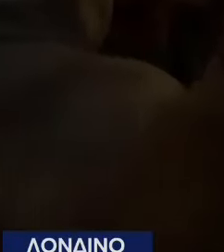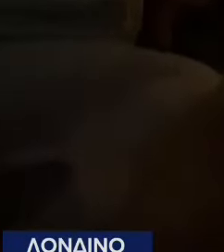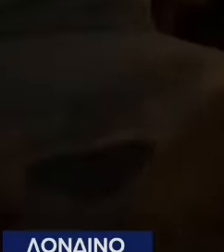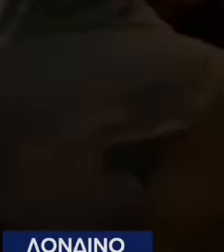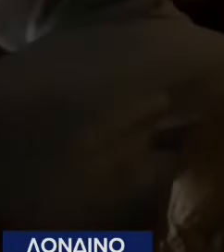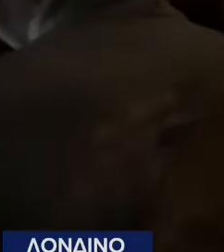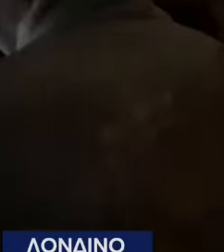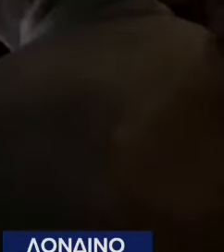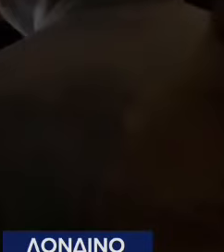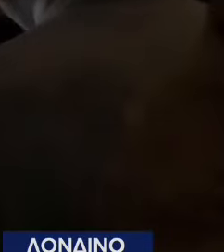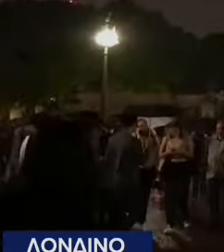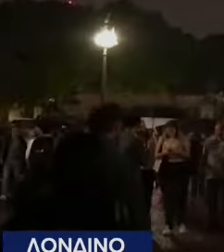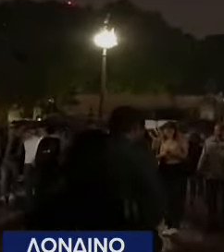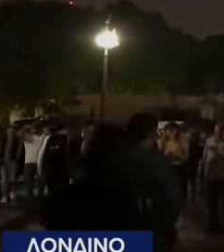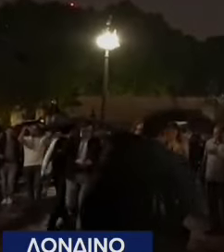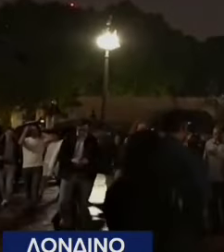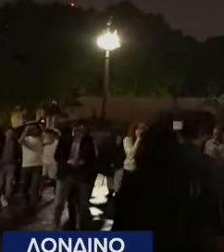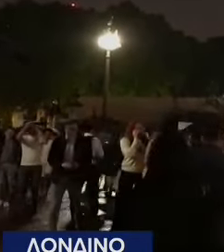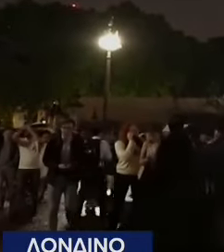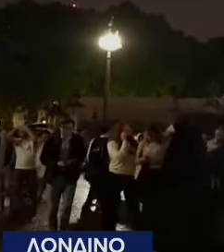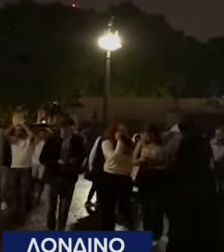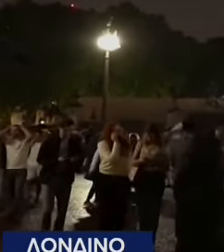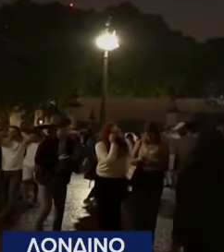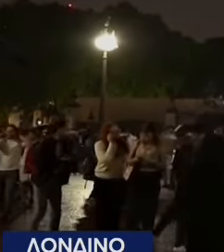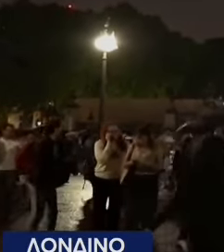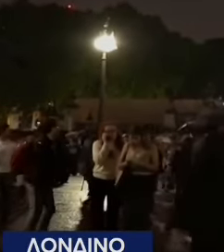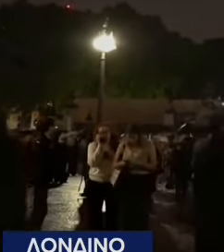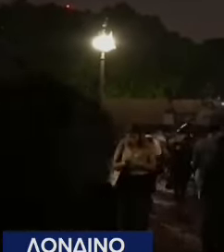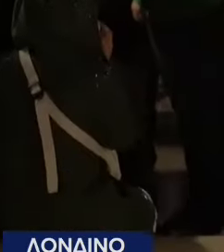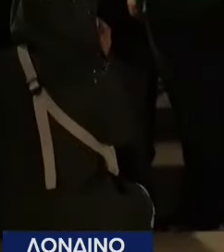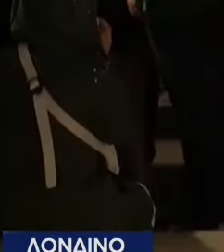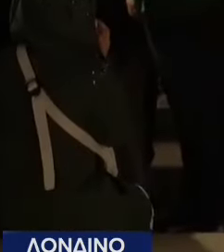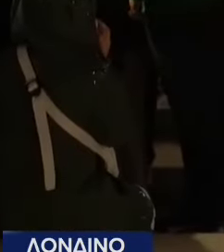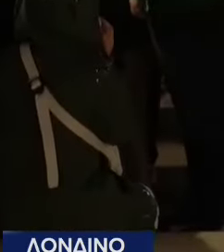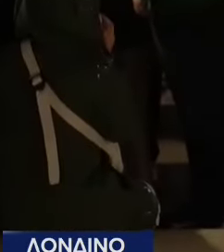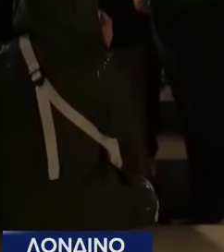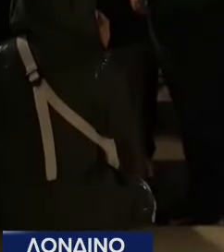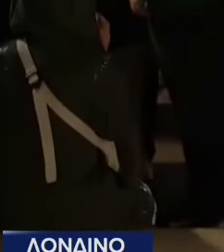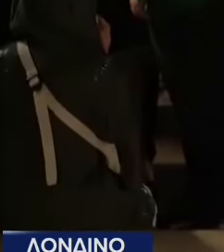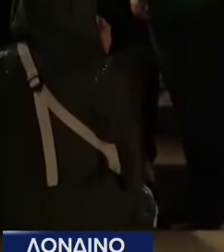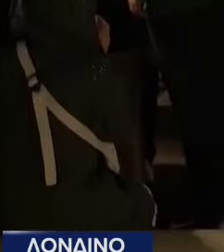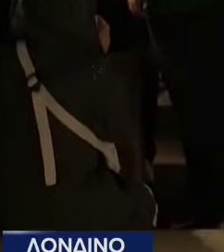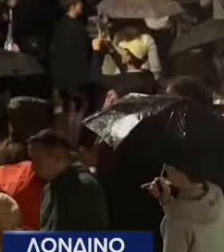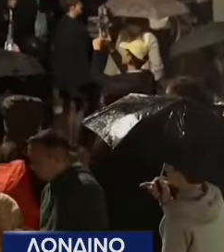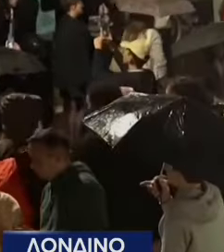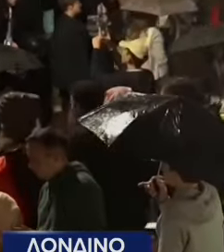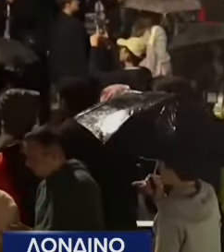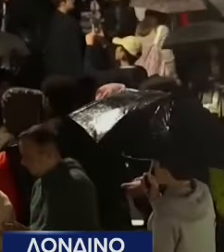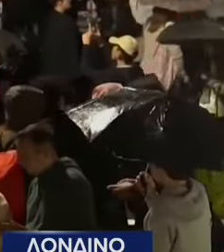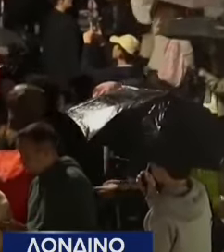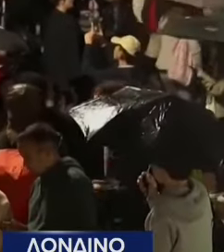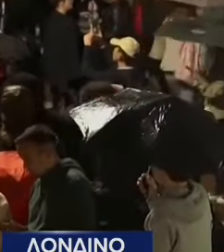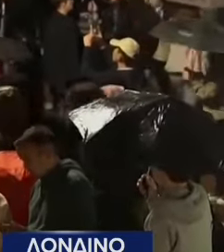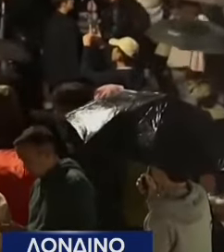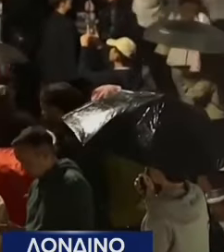Χιλιάδες κόσμου συγκεντρώθηκαν έξω από το παλάτι του Buckingham για να αποχαιρετήσουν τη βασίλισσά τους. Έμειναν εκεί καθ' όλη τη διάρκεια της νύχτας,